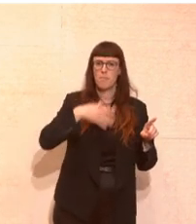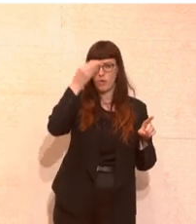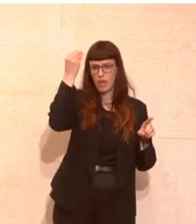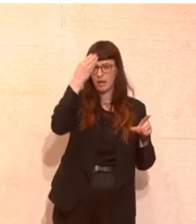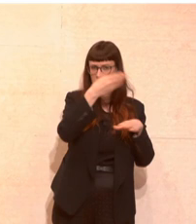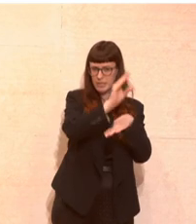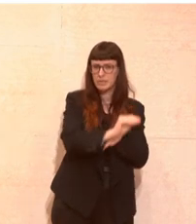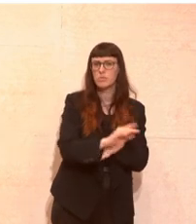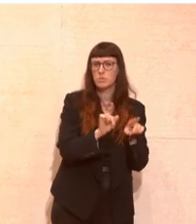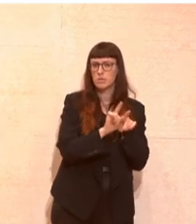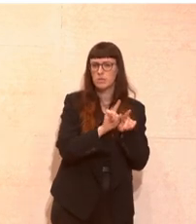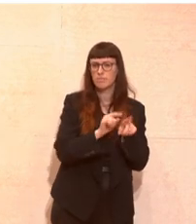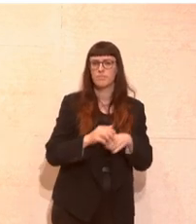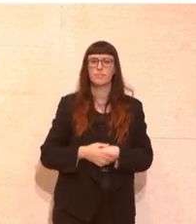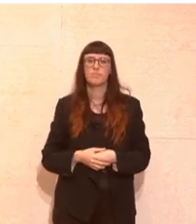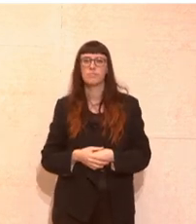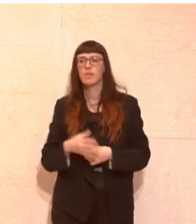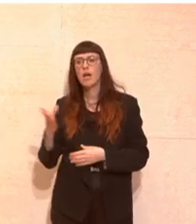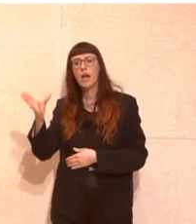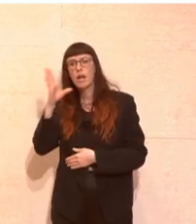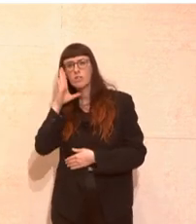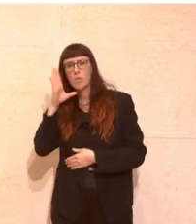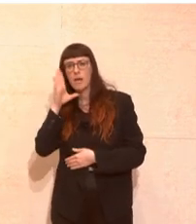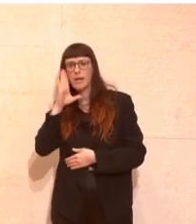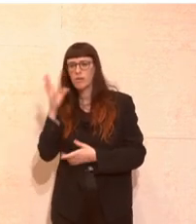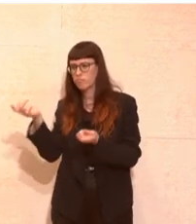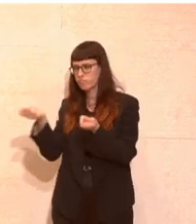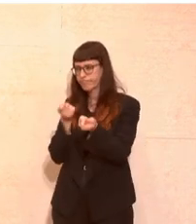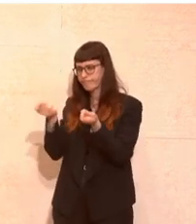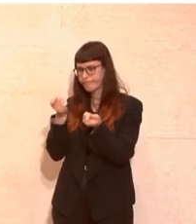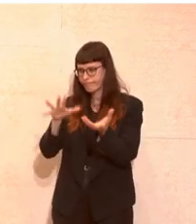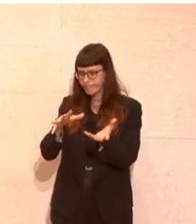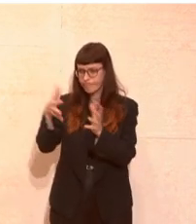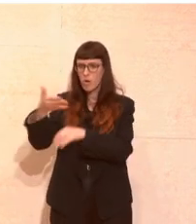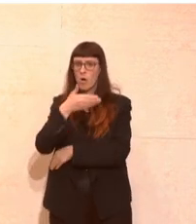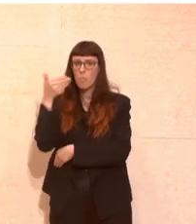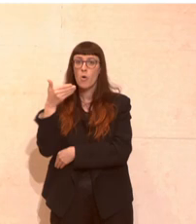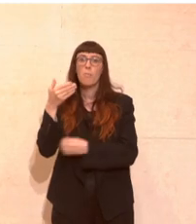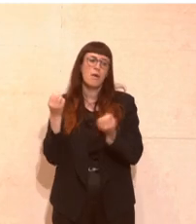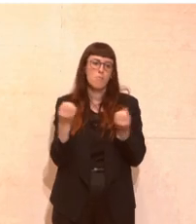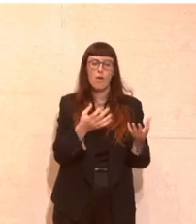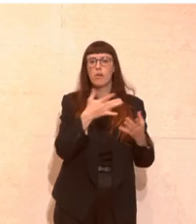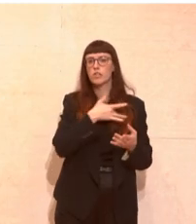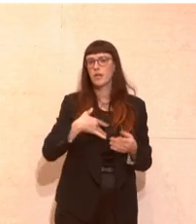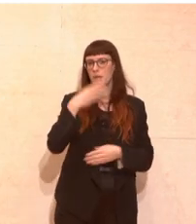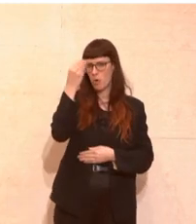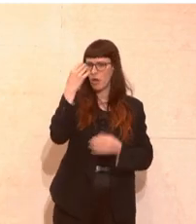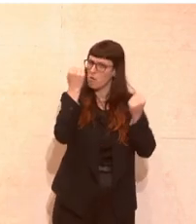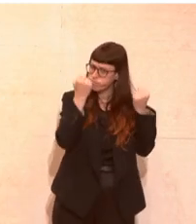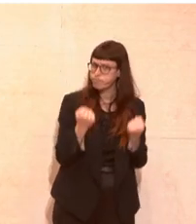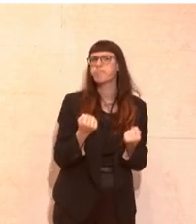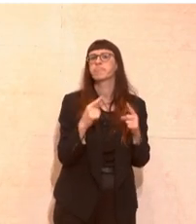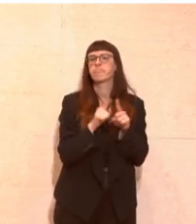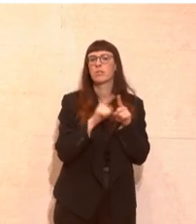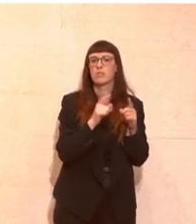prise en charge du sommeil va toujours avoir un effet bénéfique sur le bien-être, sur le développement et sur la santé mentale des enfants et